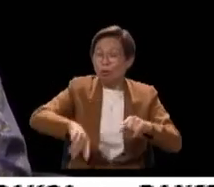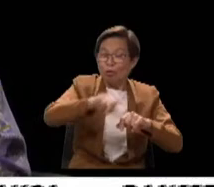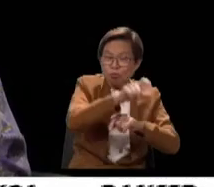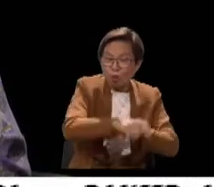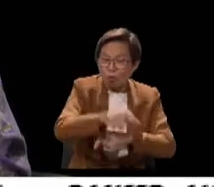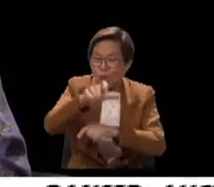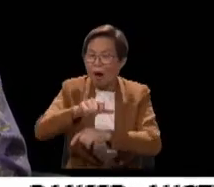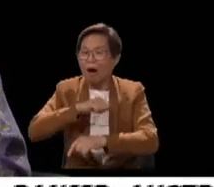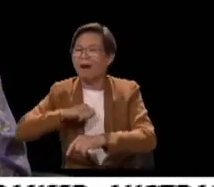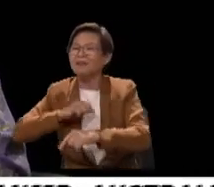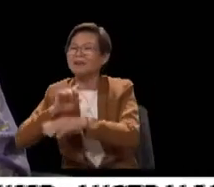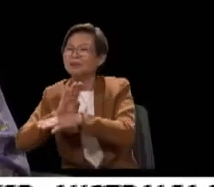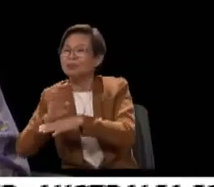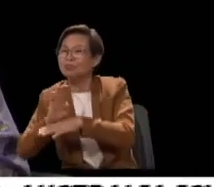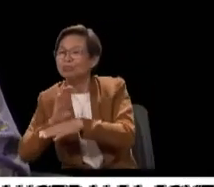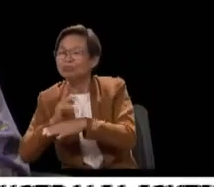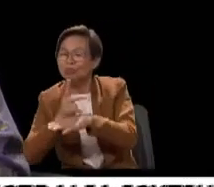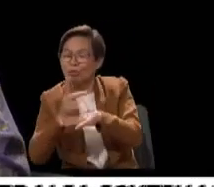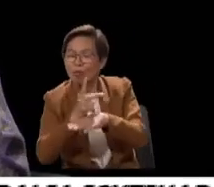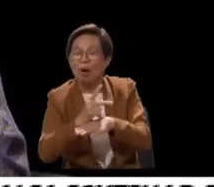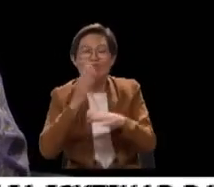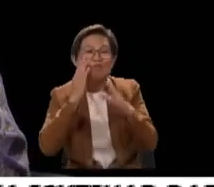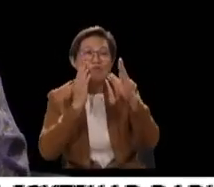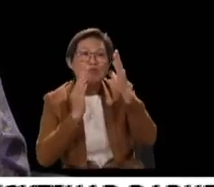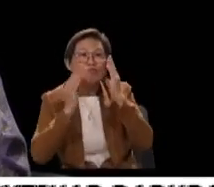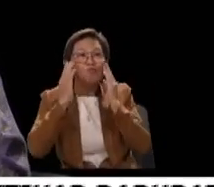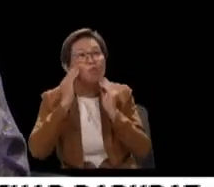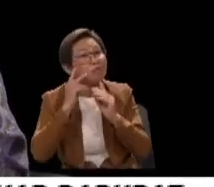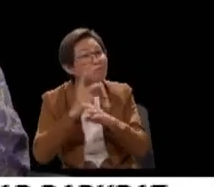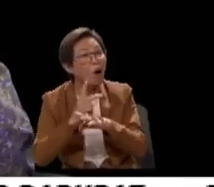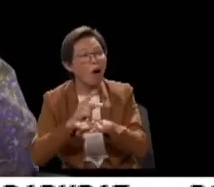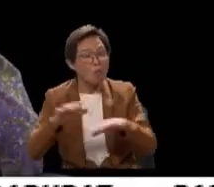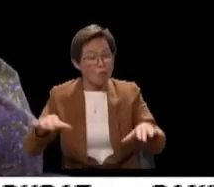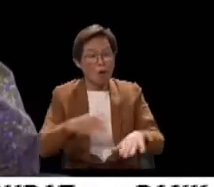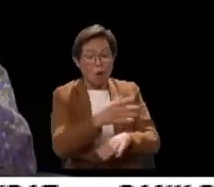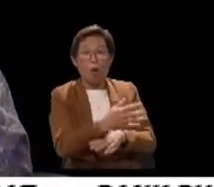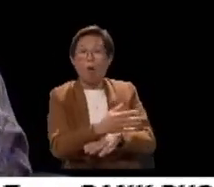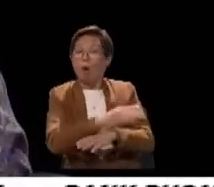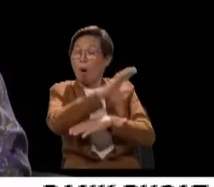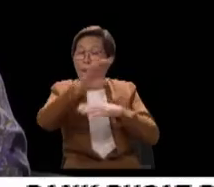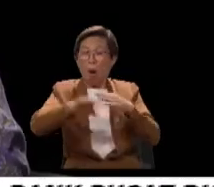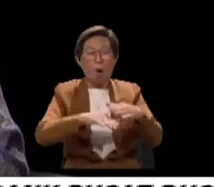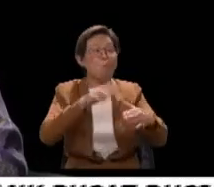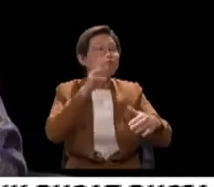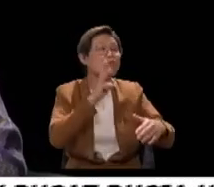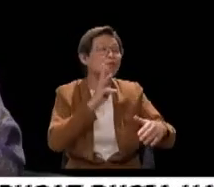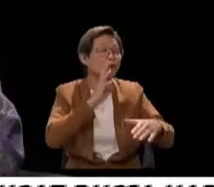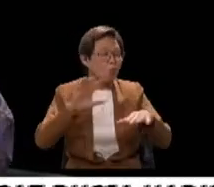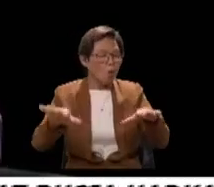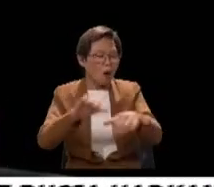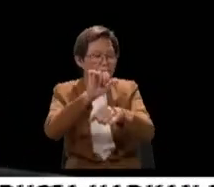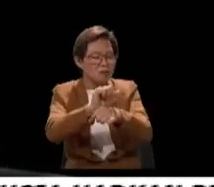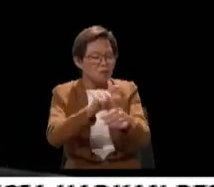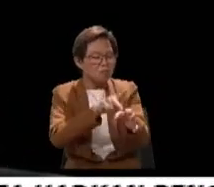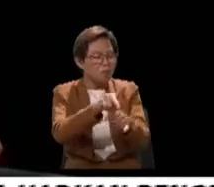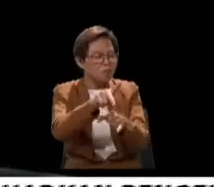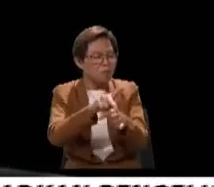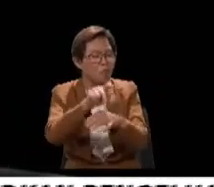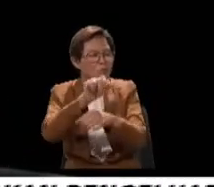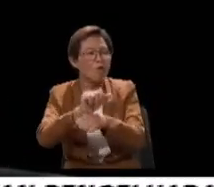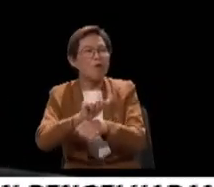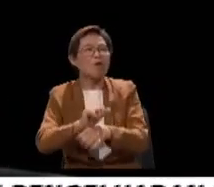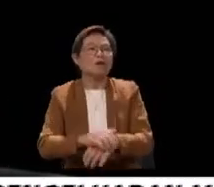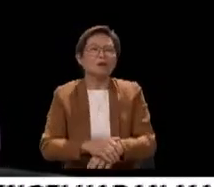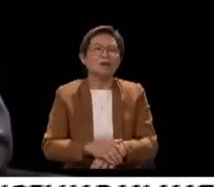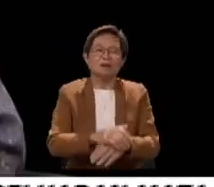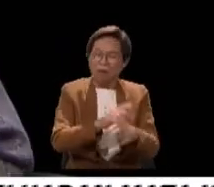yangeng pengalaman korporat dan insya-allah mereka menjalankan tugas dengan cara profesional dia qualified dia bukan saja token ker Saya nak wanita